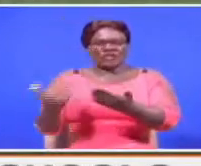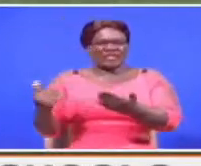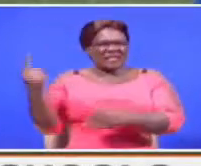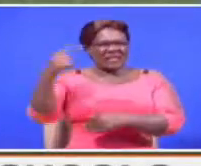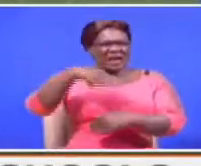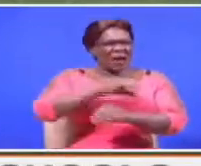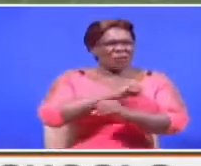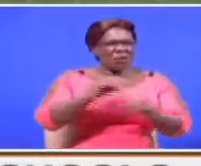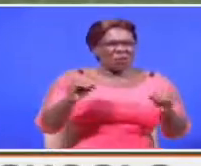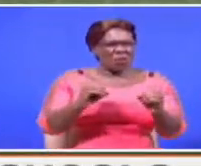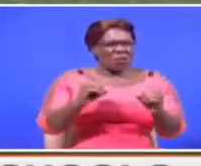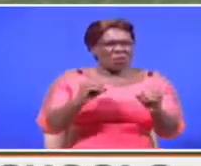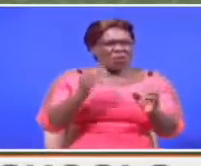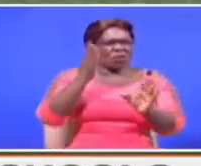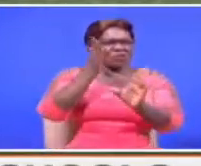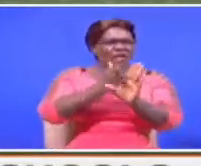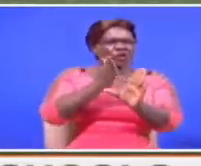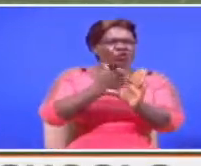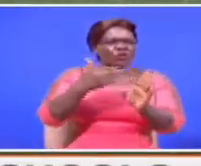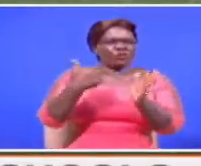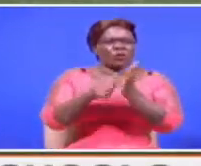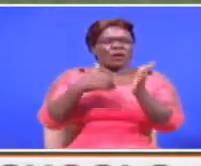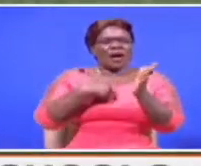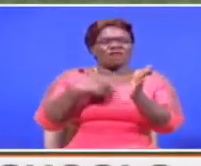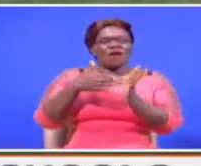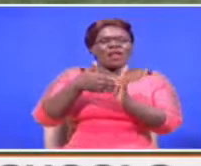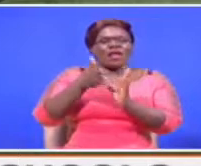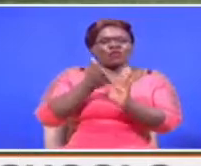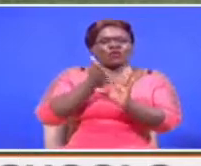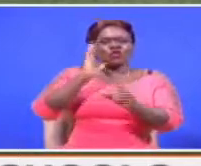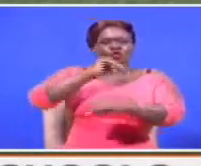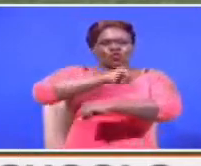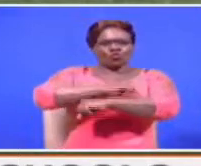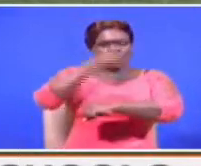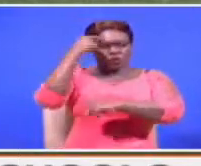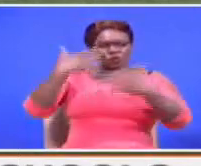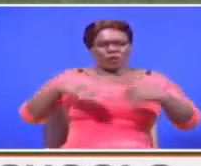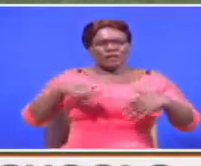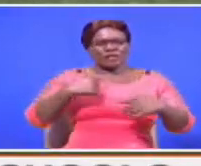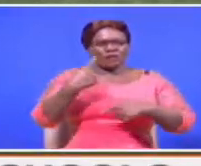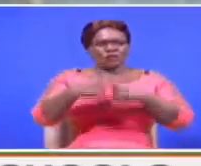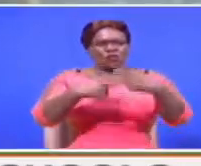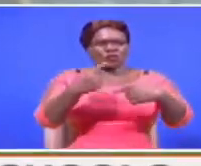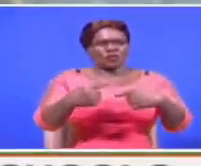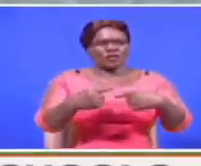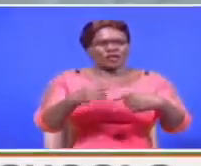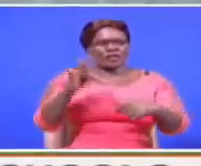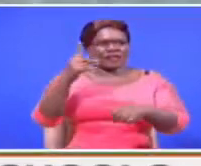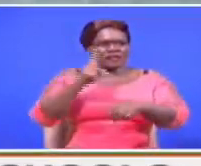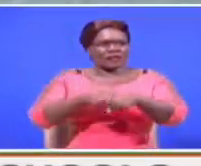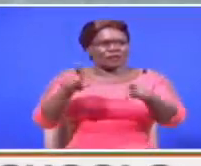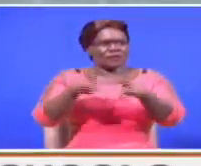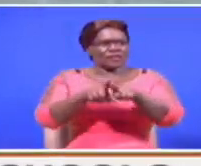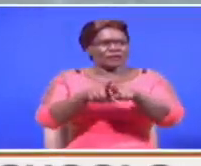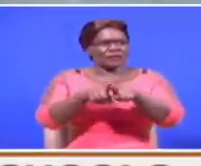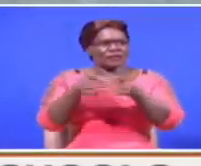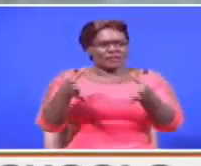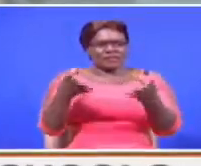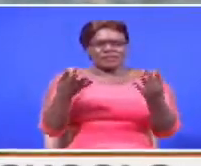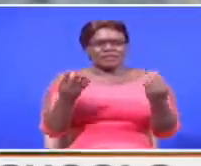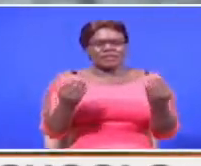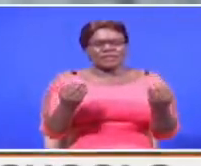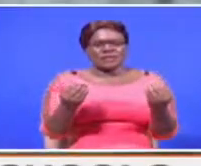wenye wana changamoto za kiakili wanatoka mashule kwa sababu hakuna michezo, tutaendeleza nao third term na hii exercise ya life skills na